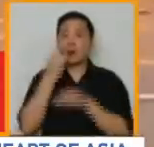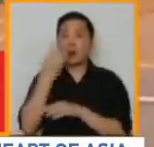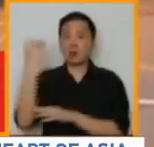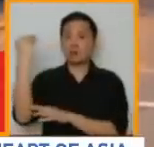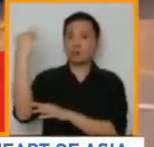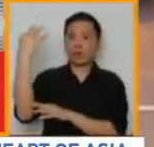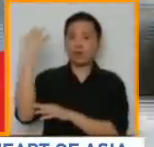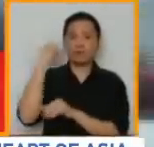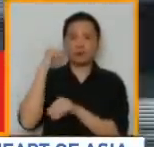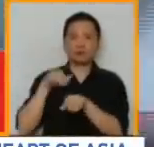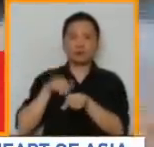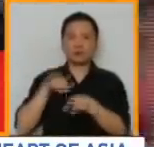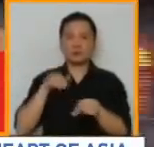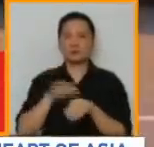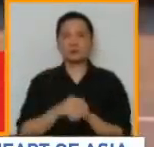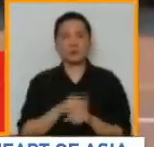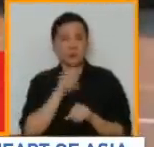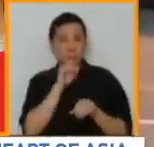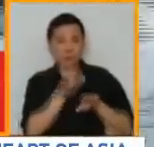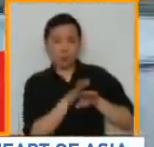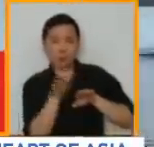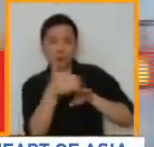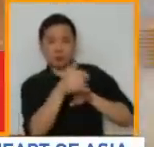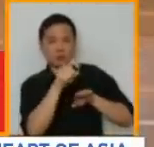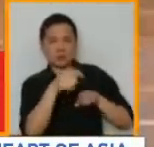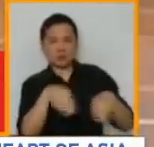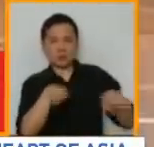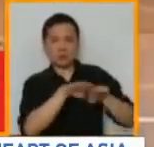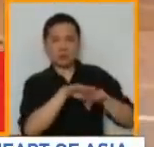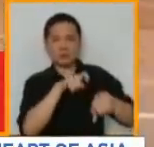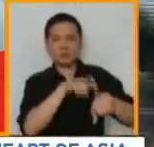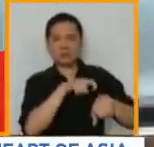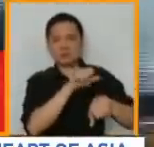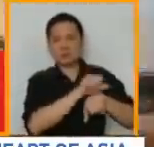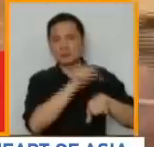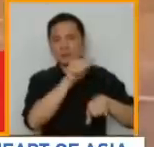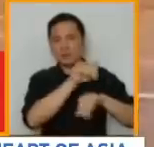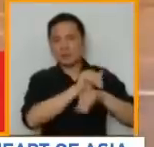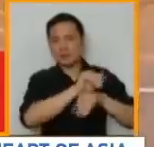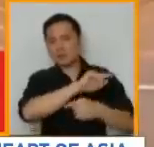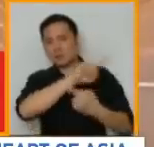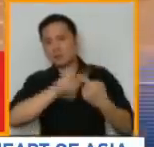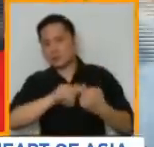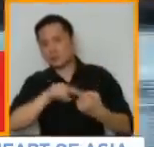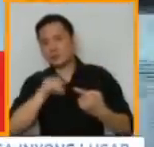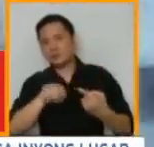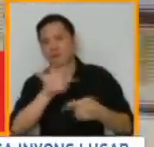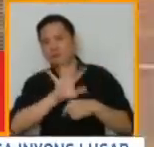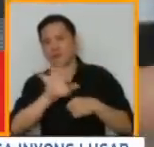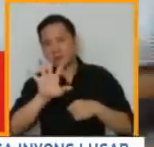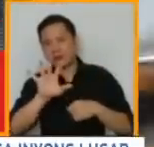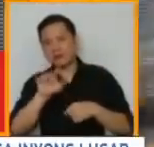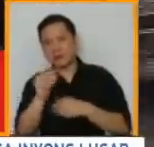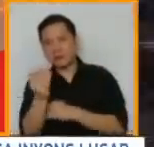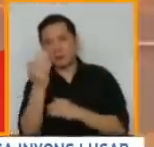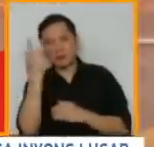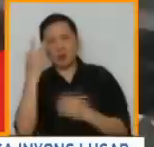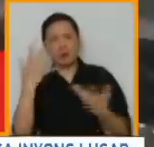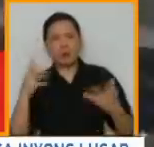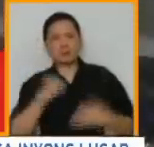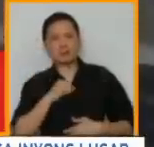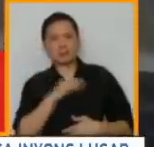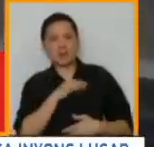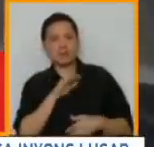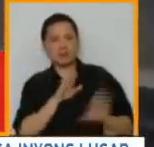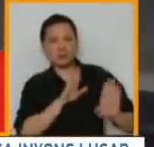ang U-turn mula alas 10 ng gabi hanggang alas 5 ng umaga dahil walang nagmamando na traffic enforcers. Karaniwan din daw ang